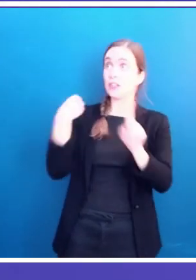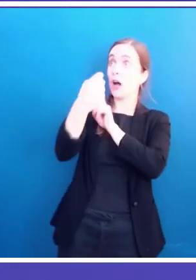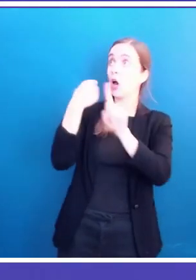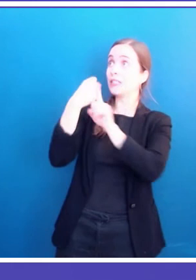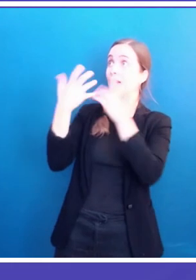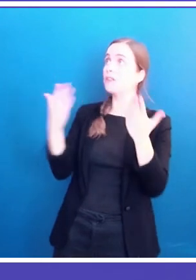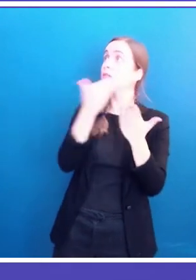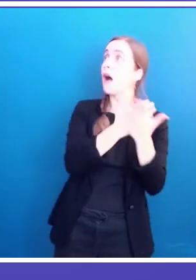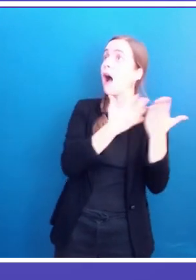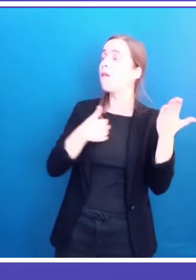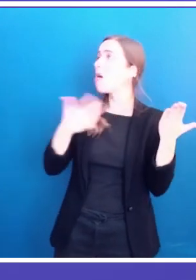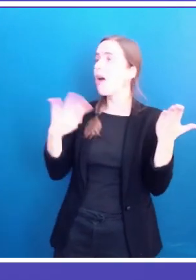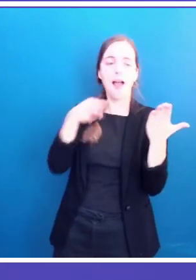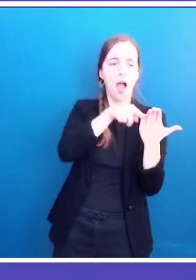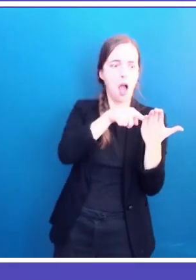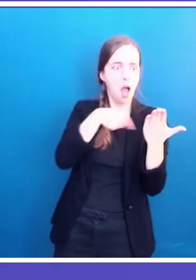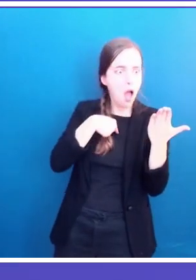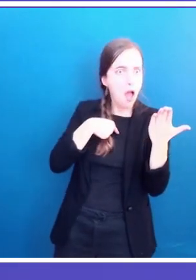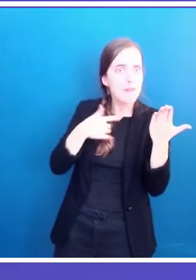العنف،